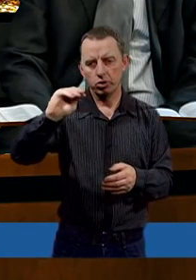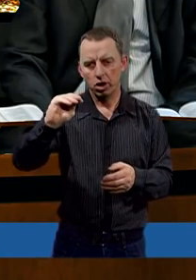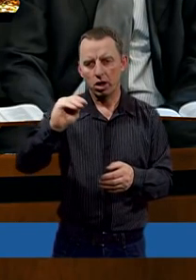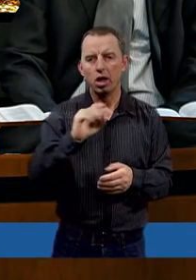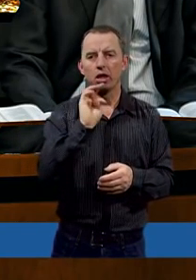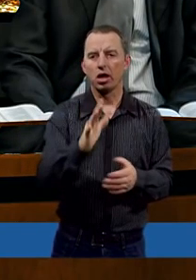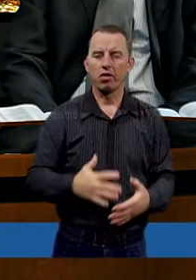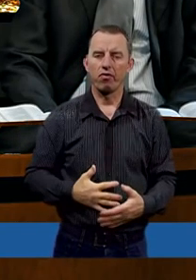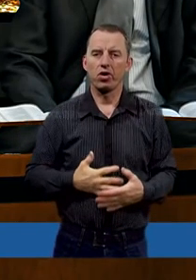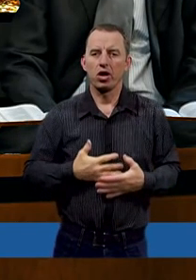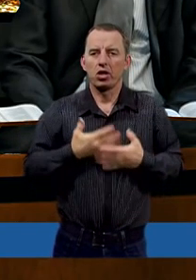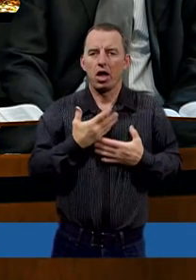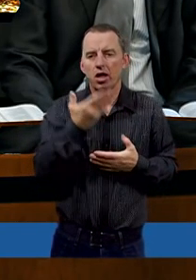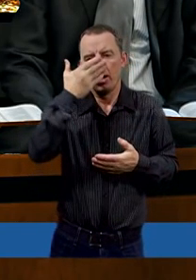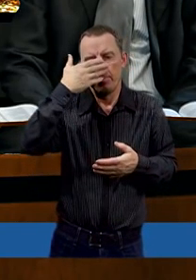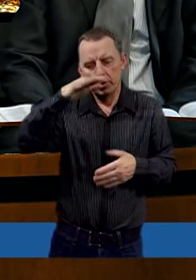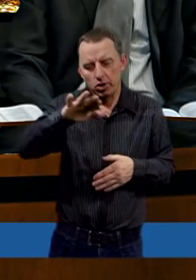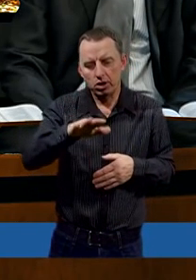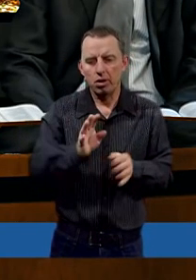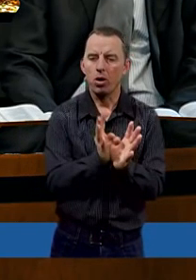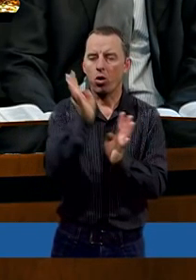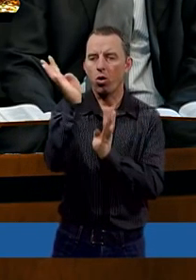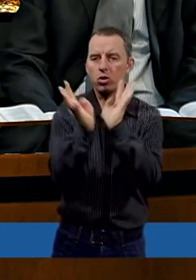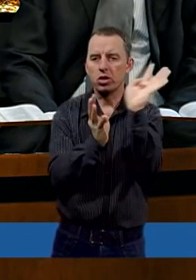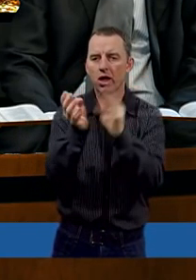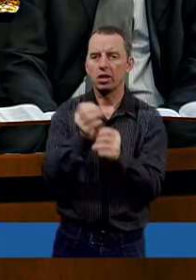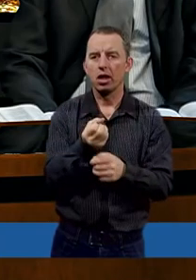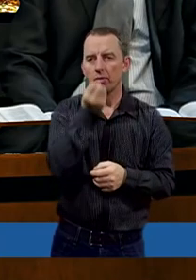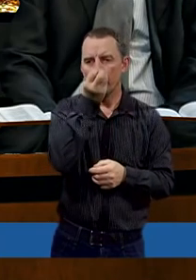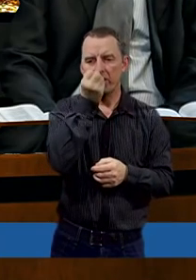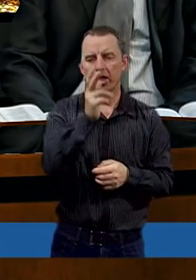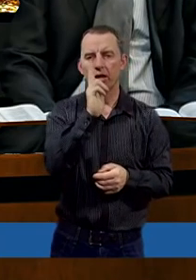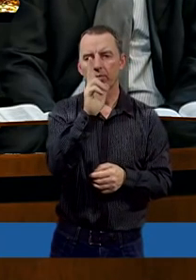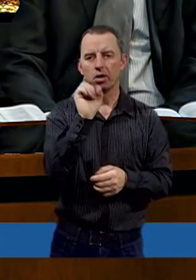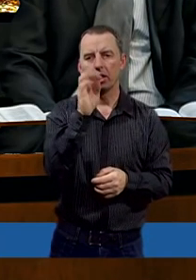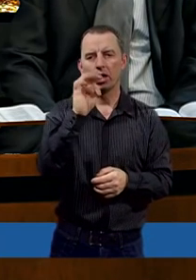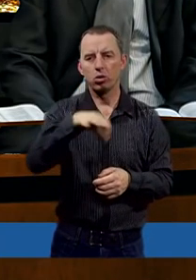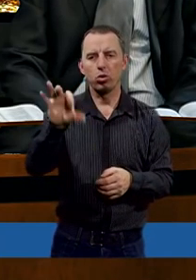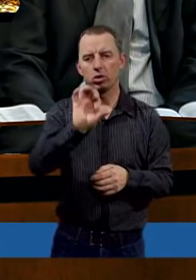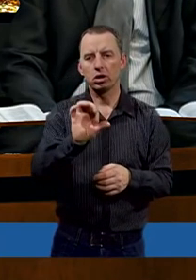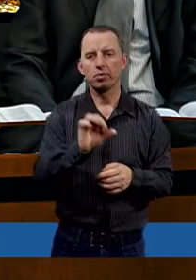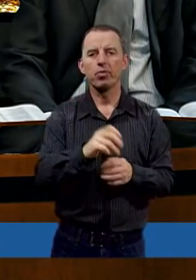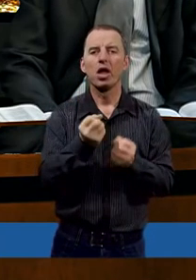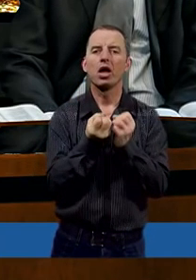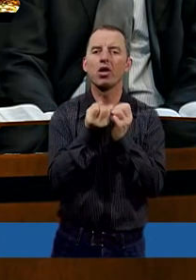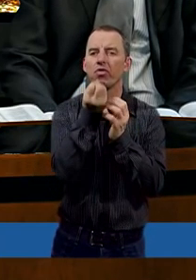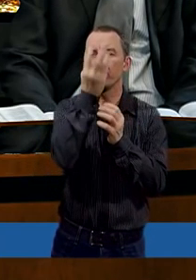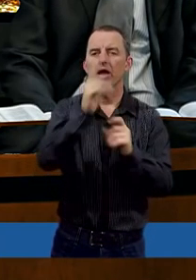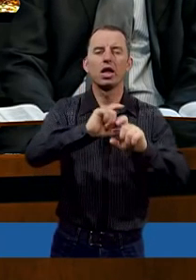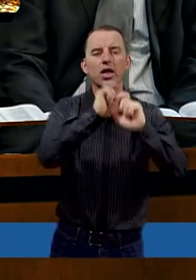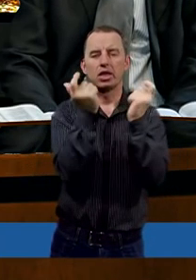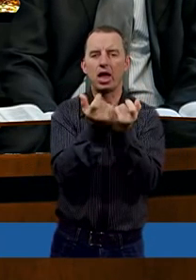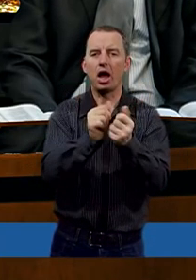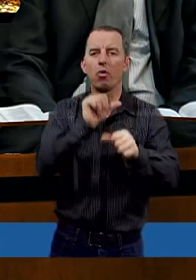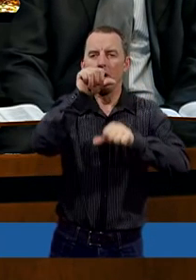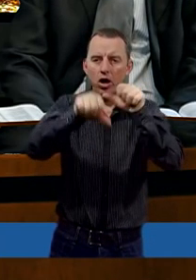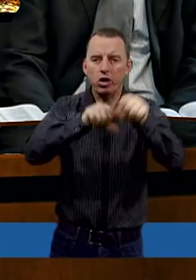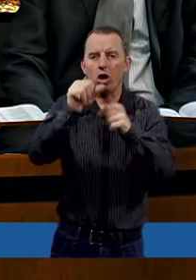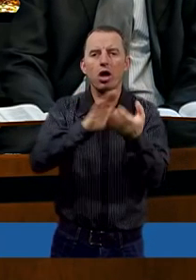takim wydaje się brzydkim, kolczastym, i to ten kaktus kwitnie cały rok bez